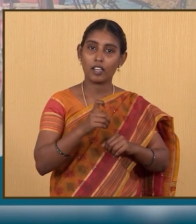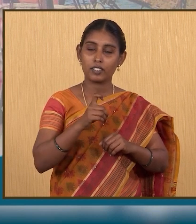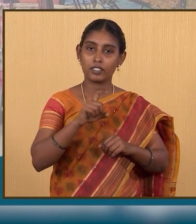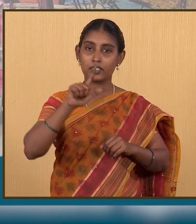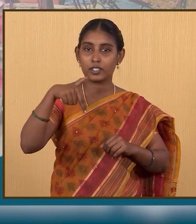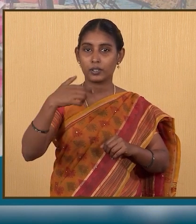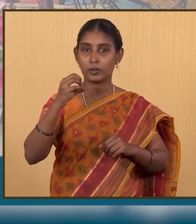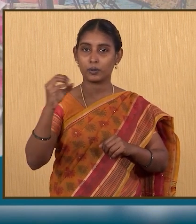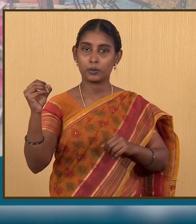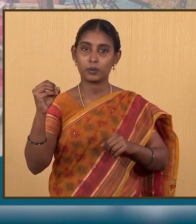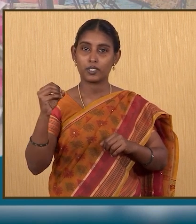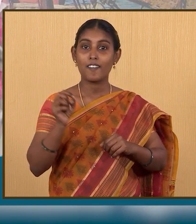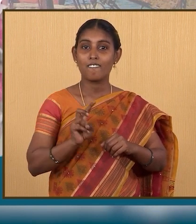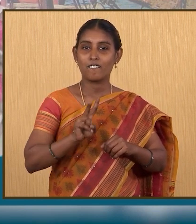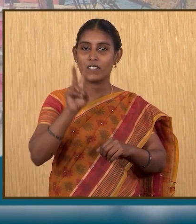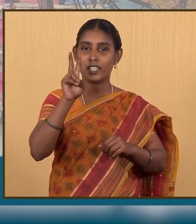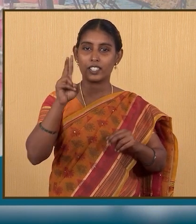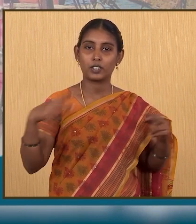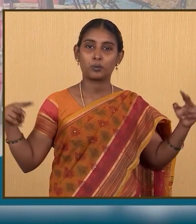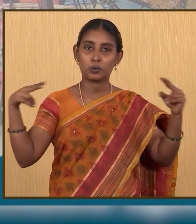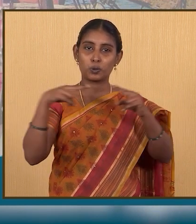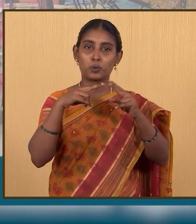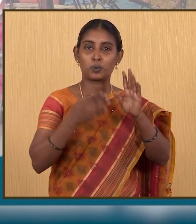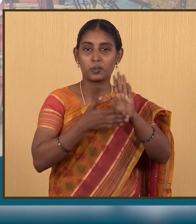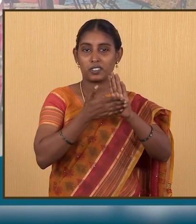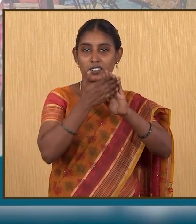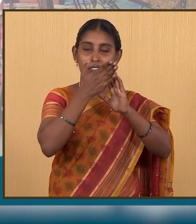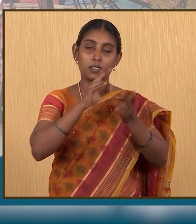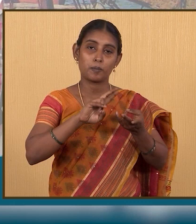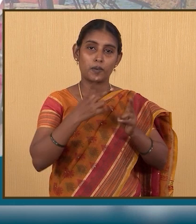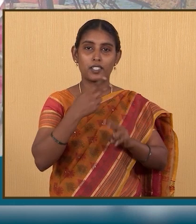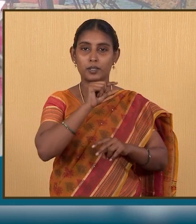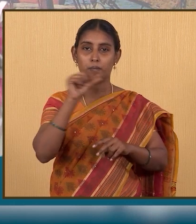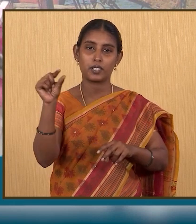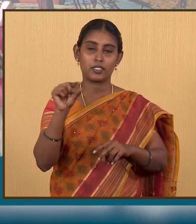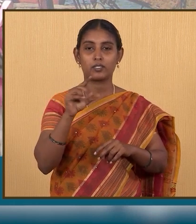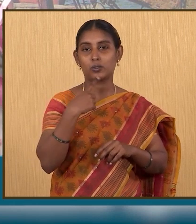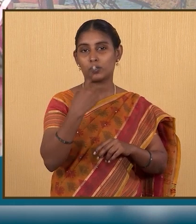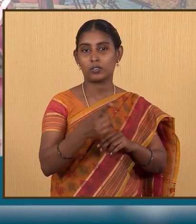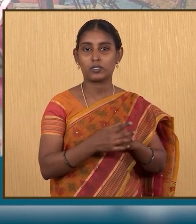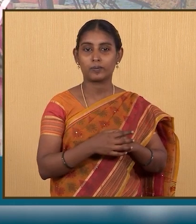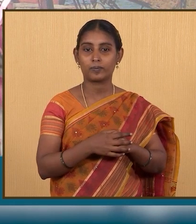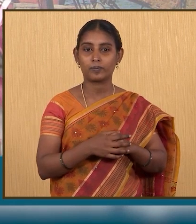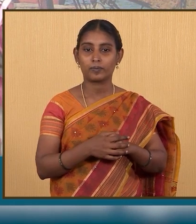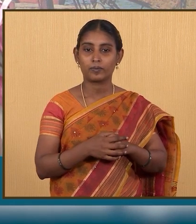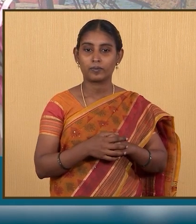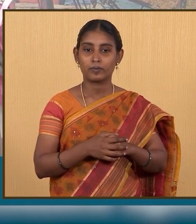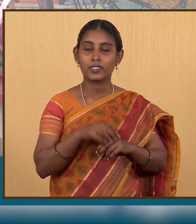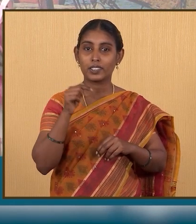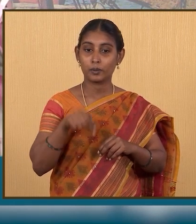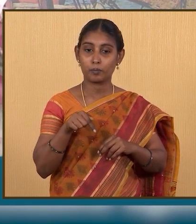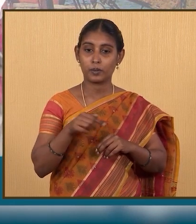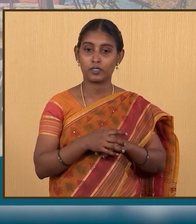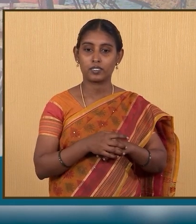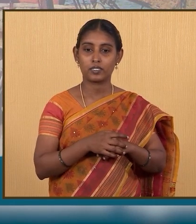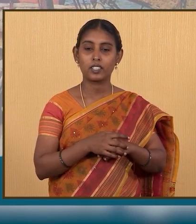1700 வில்லியம் கோட்டை என்று அழைக்கப்படுகிறது. என்ன கோட்டைன்னு அழைக்கப்படுது, வில்லியம்